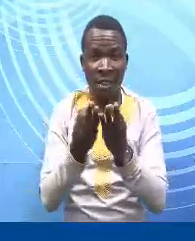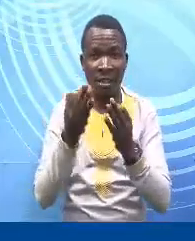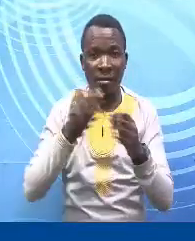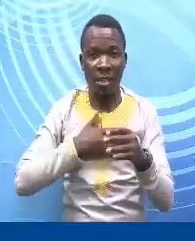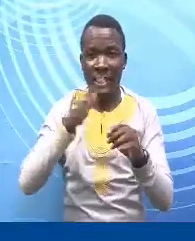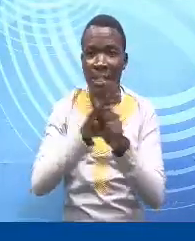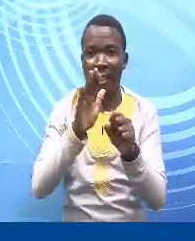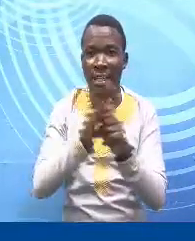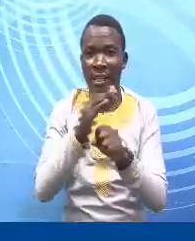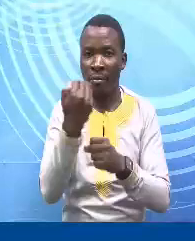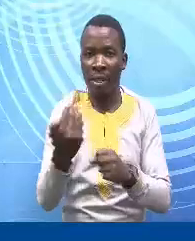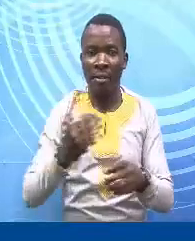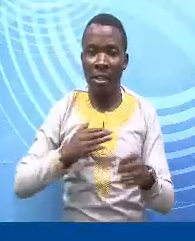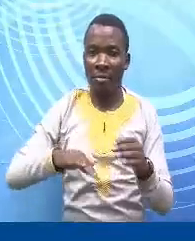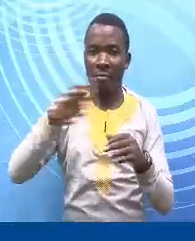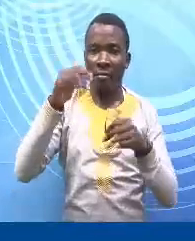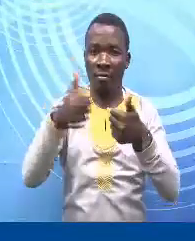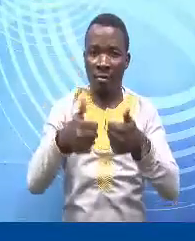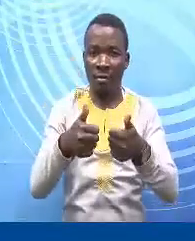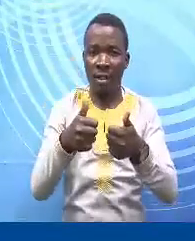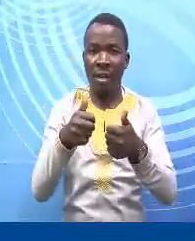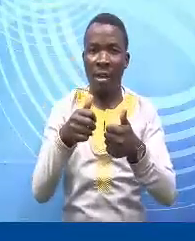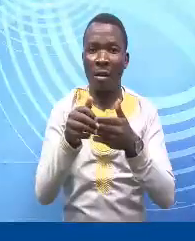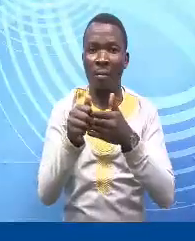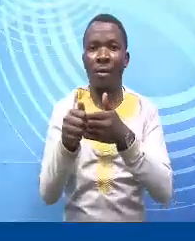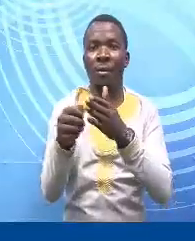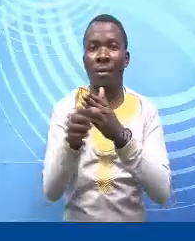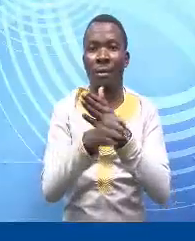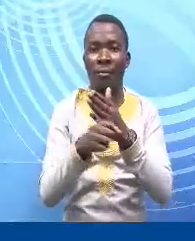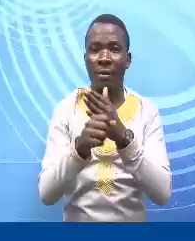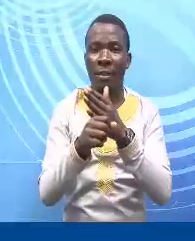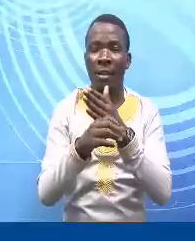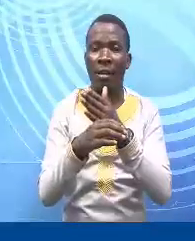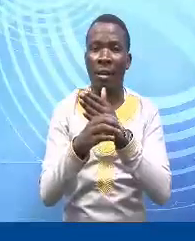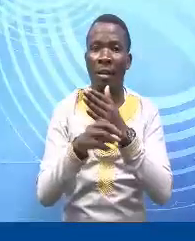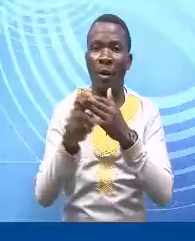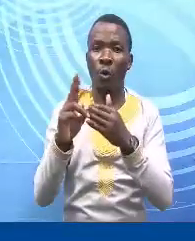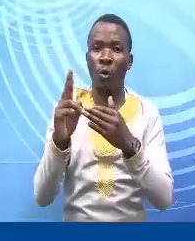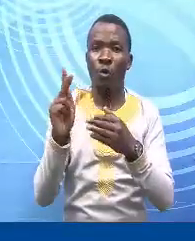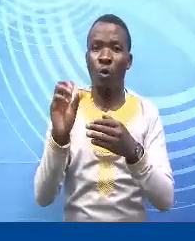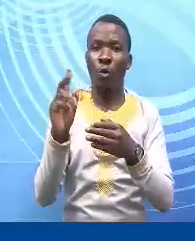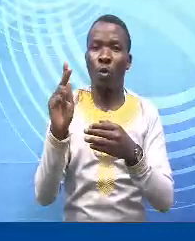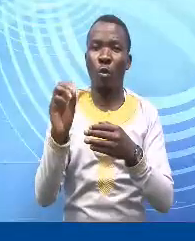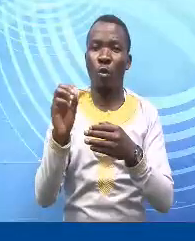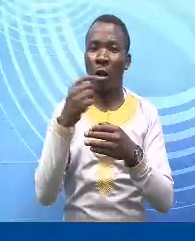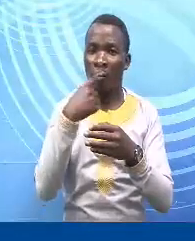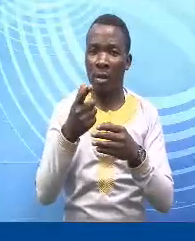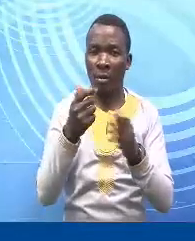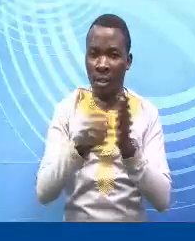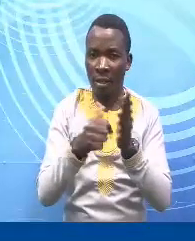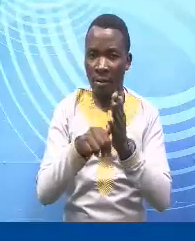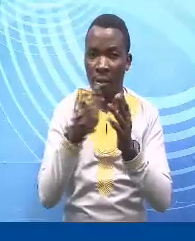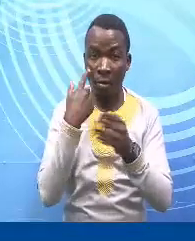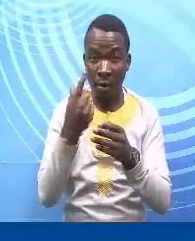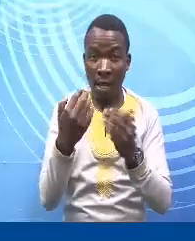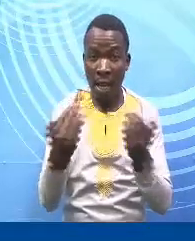n'umwana wanjye akora neza umunyabanga ashingwa bikorwa kagari ka Rukoko madame Mukamuyango Caritas kuri iki kibazo avuga ko usanga bene aba